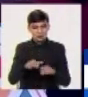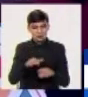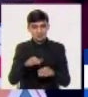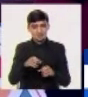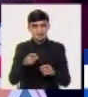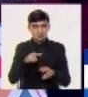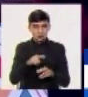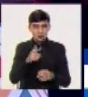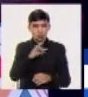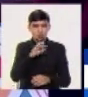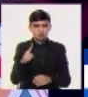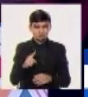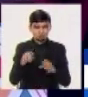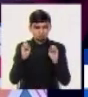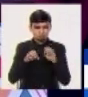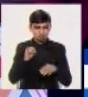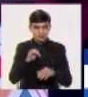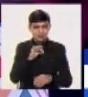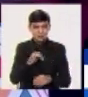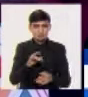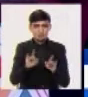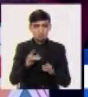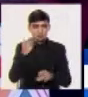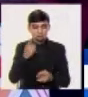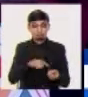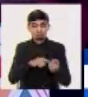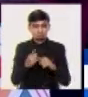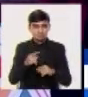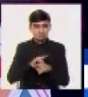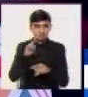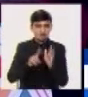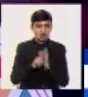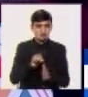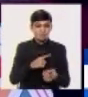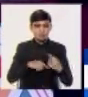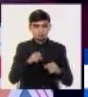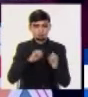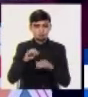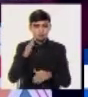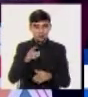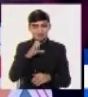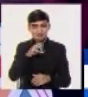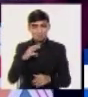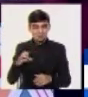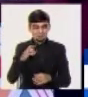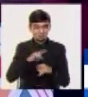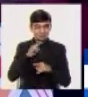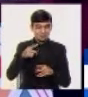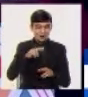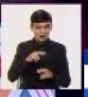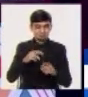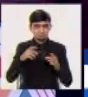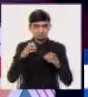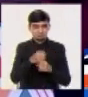для удержания груза. Кресла вернут обратно, как только перелеты возобновятся. Спрос на пассажирские сообщения снизился до